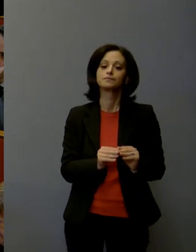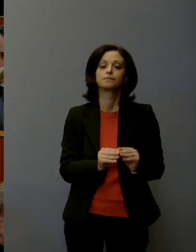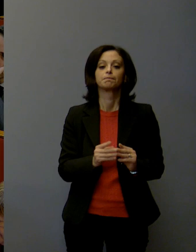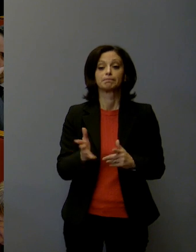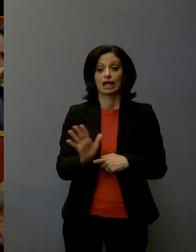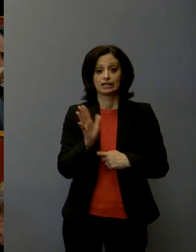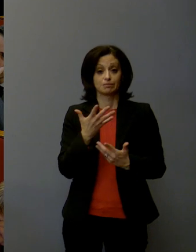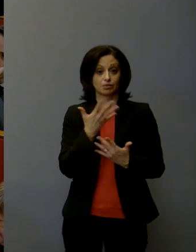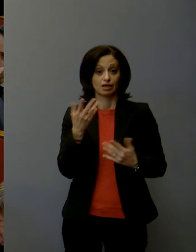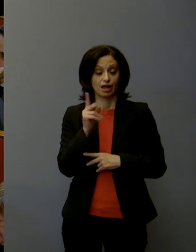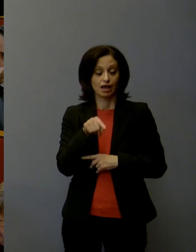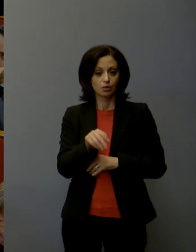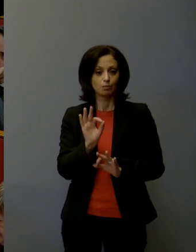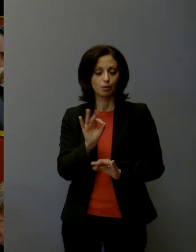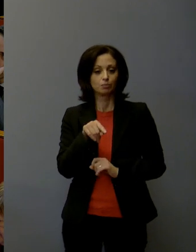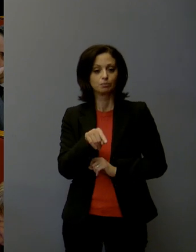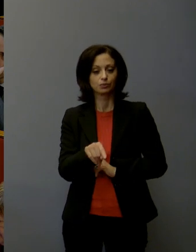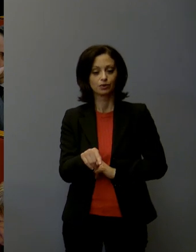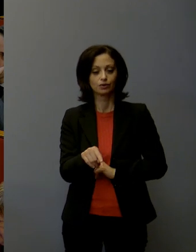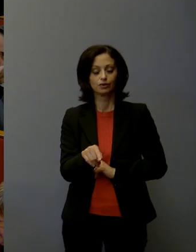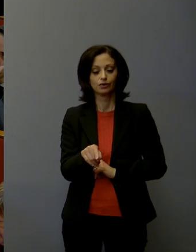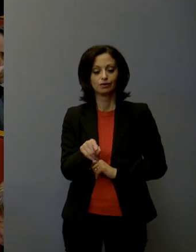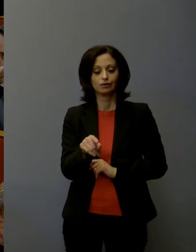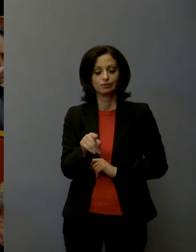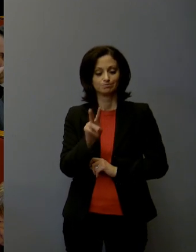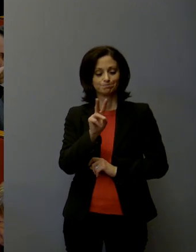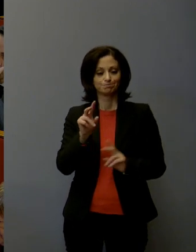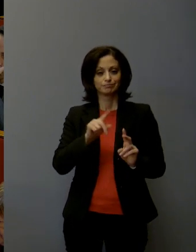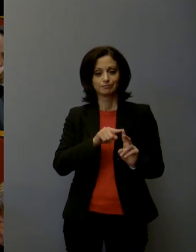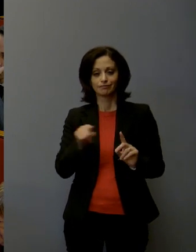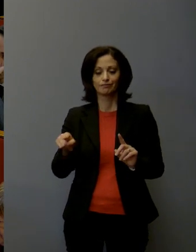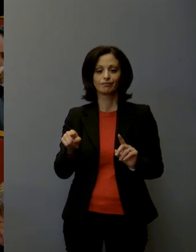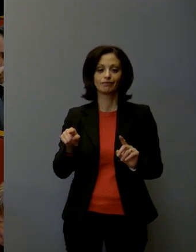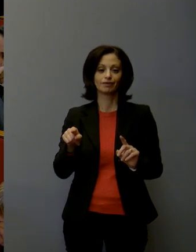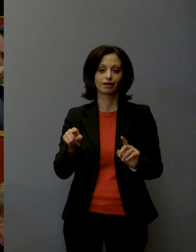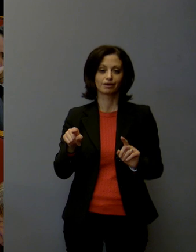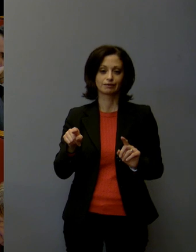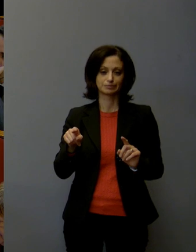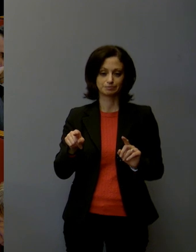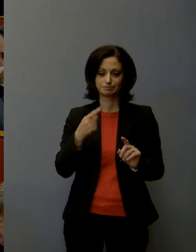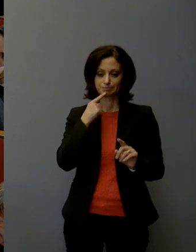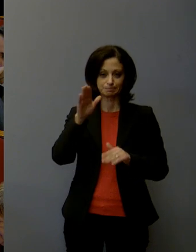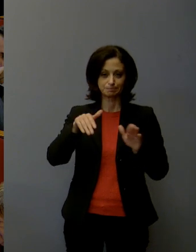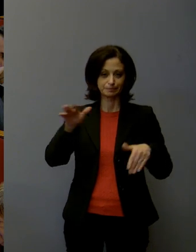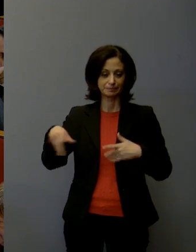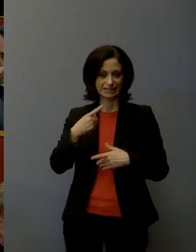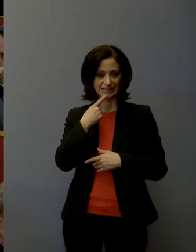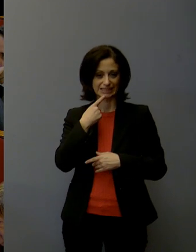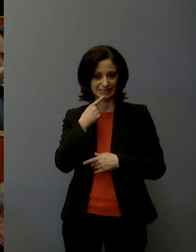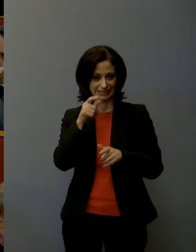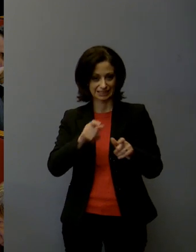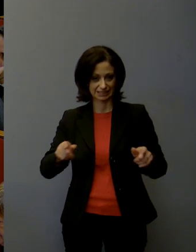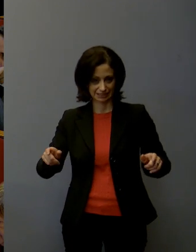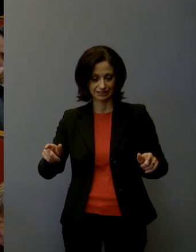come dire più tangibile quello relativo alle figure da Da coinvolgere già